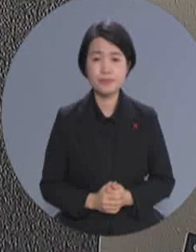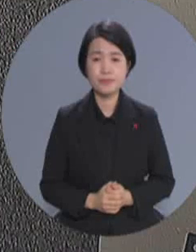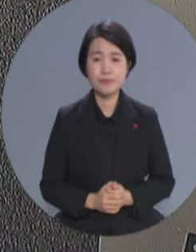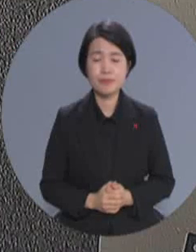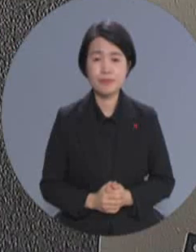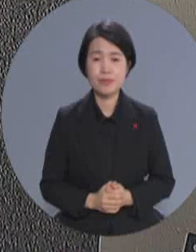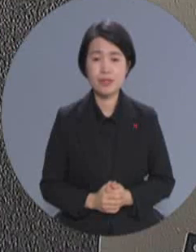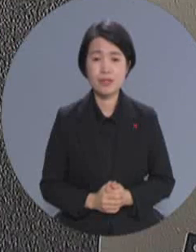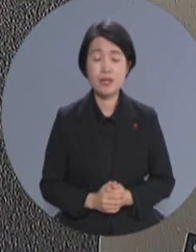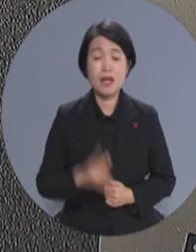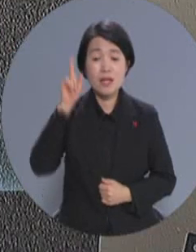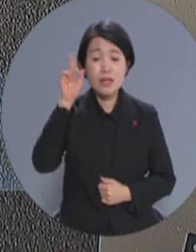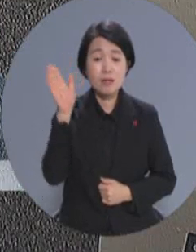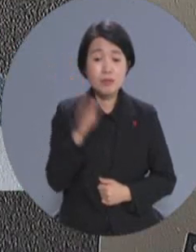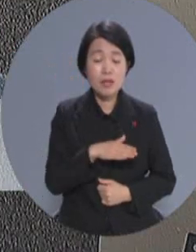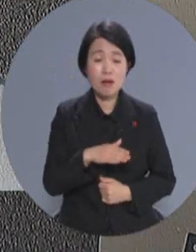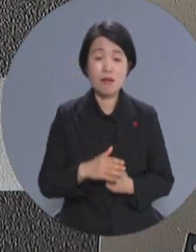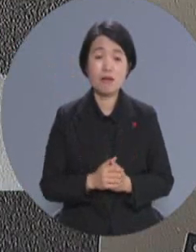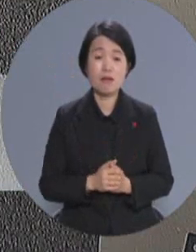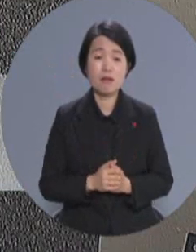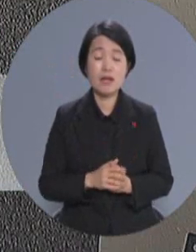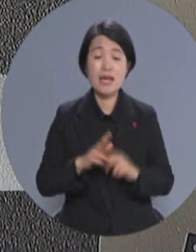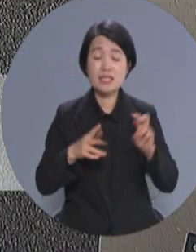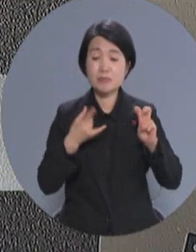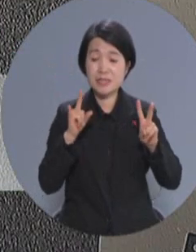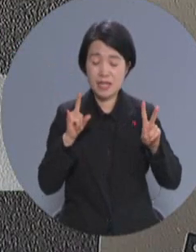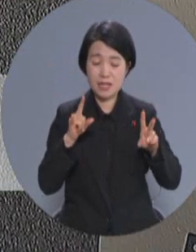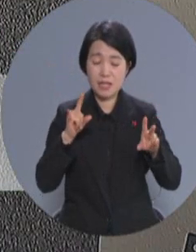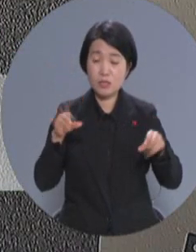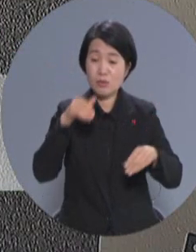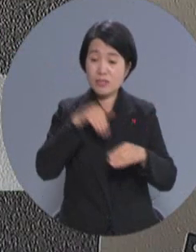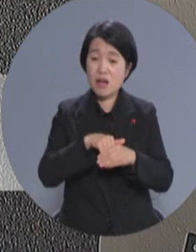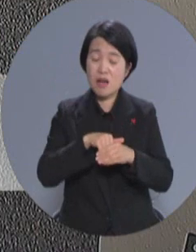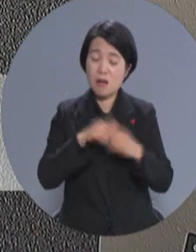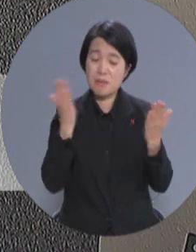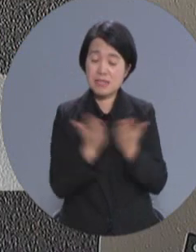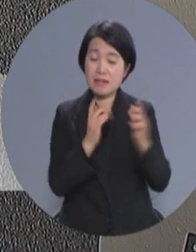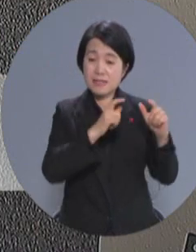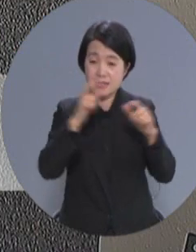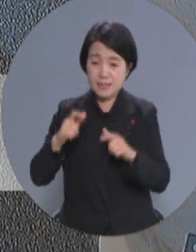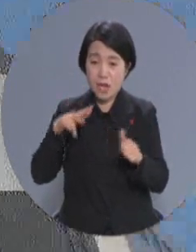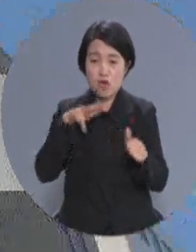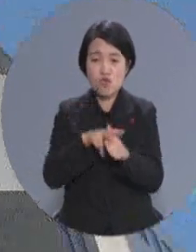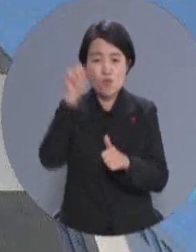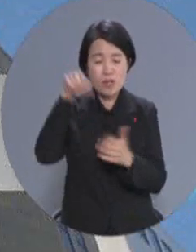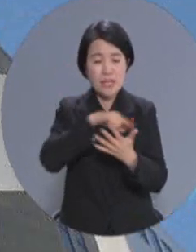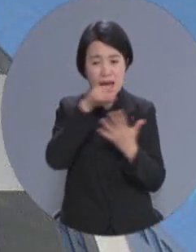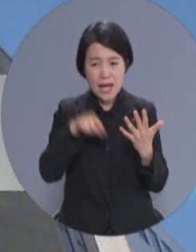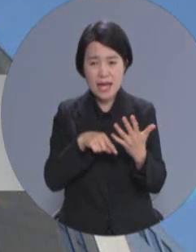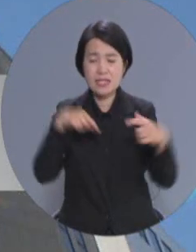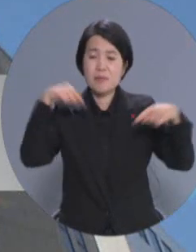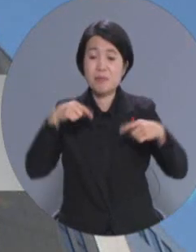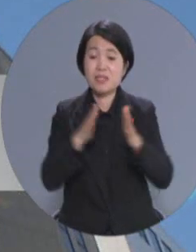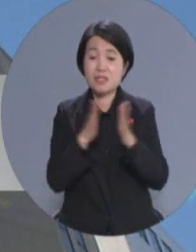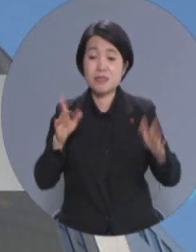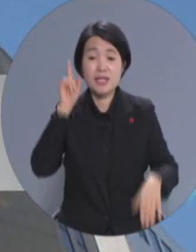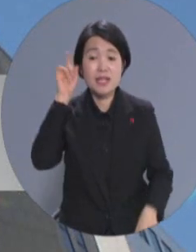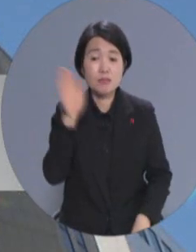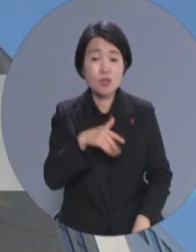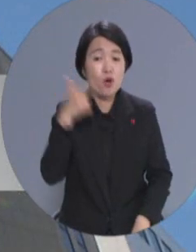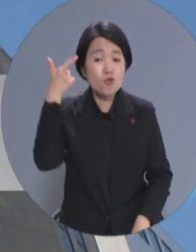더불어민주당이 내일부터 제 22대 총선 지역구 국회의원 후보자 면접을 시작합니다 민주당은 내일부터